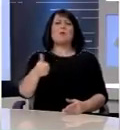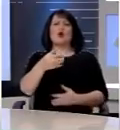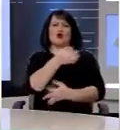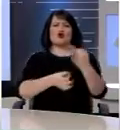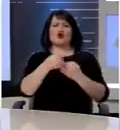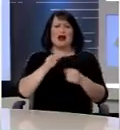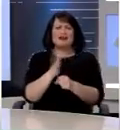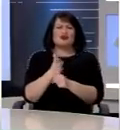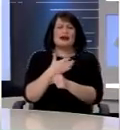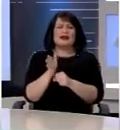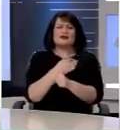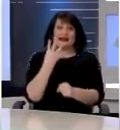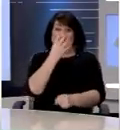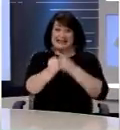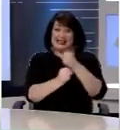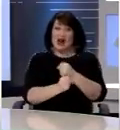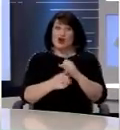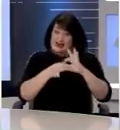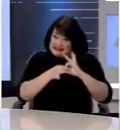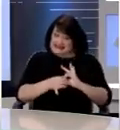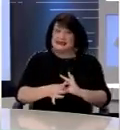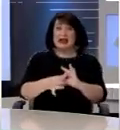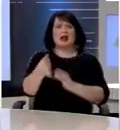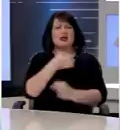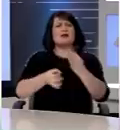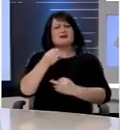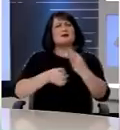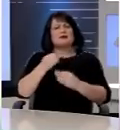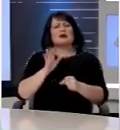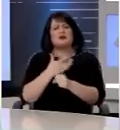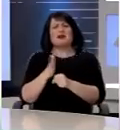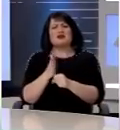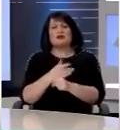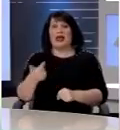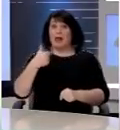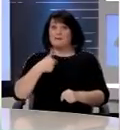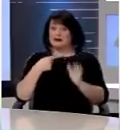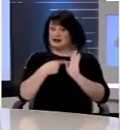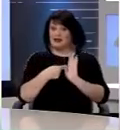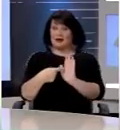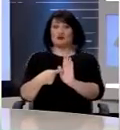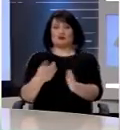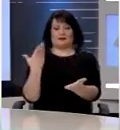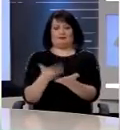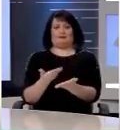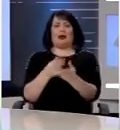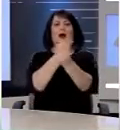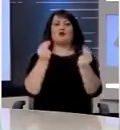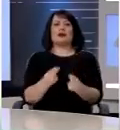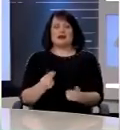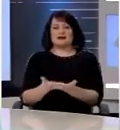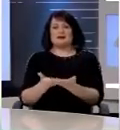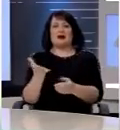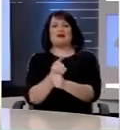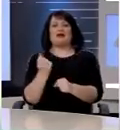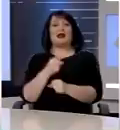την καταστροφολογία που επί 4 χρόνια διαρκώς αναδεικνύατε, και εμείς θα έχουμε επιτεύγματα, αποτελέσματα,